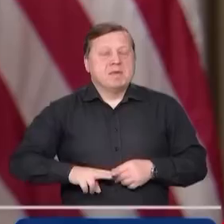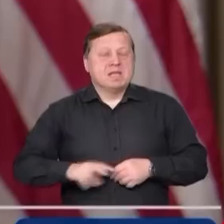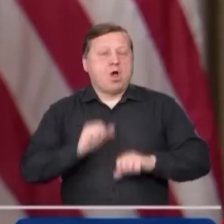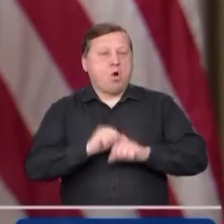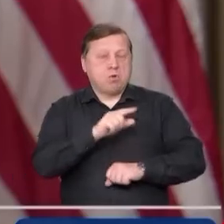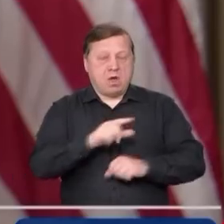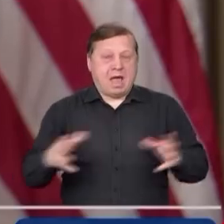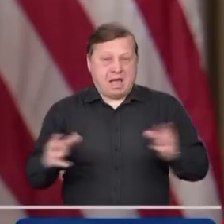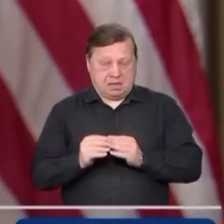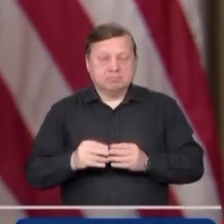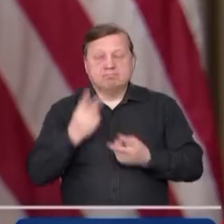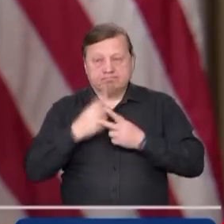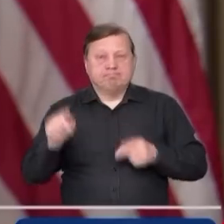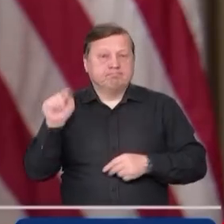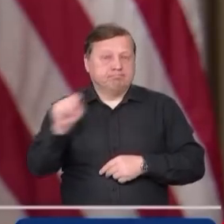ćwiczenia.